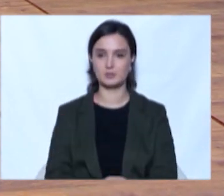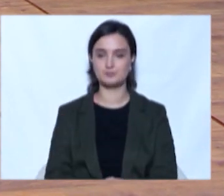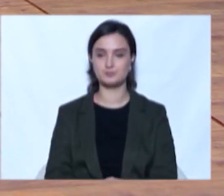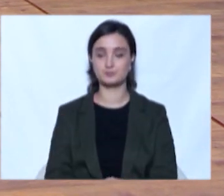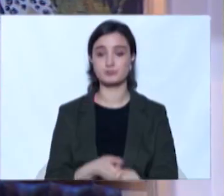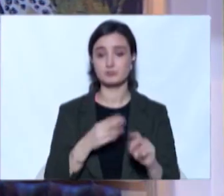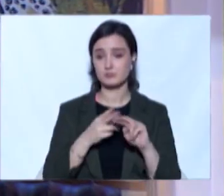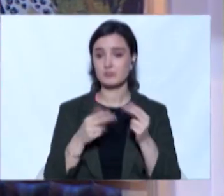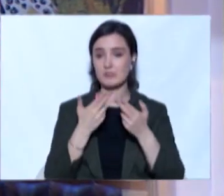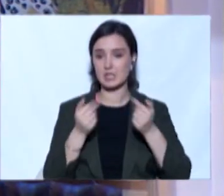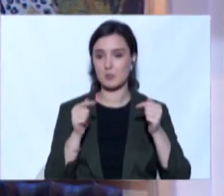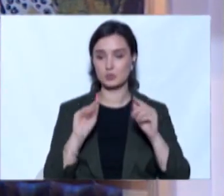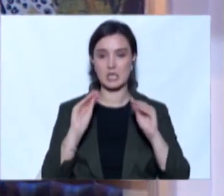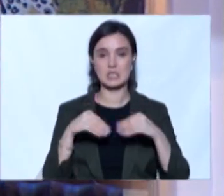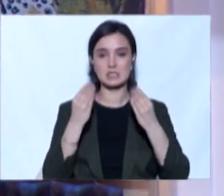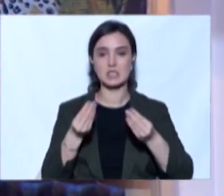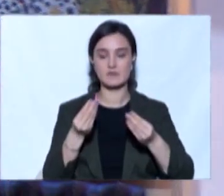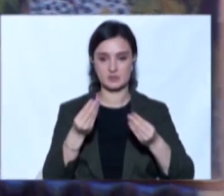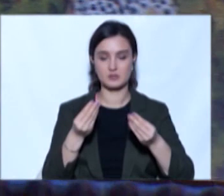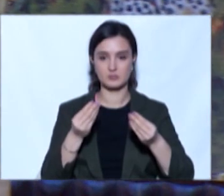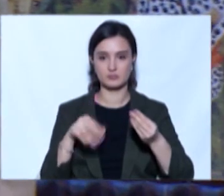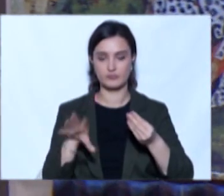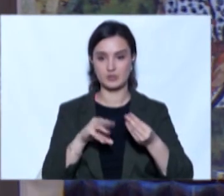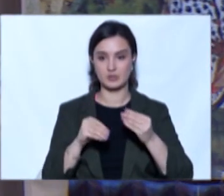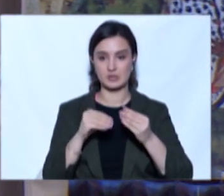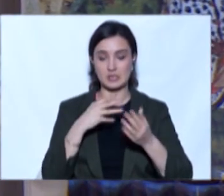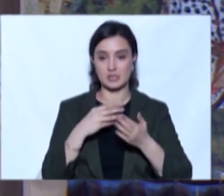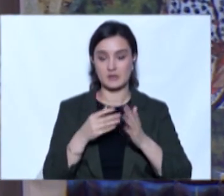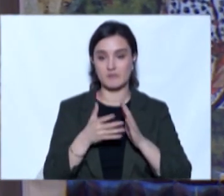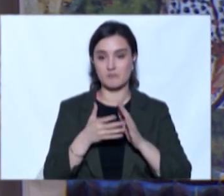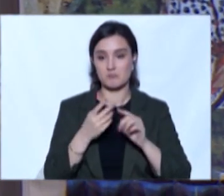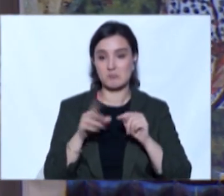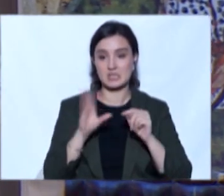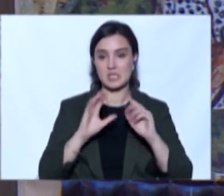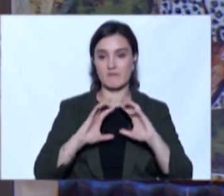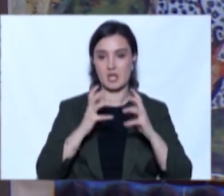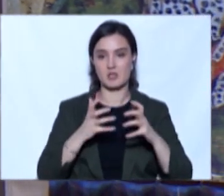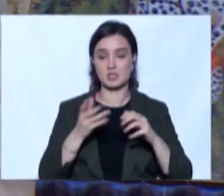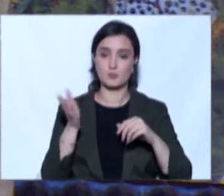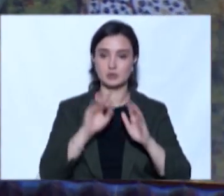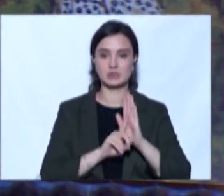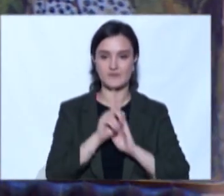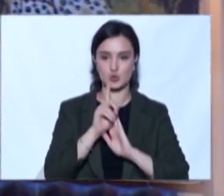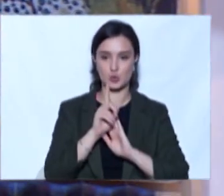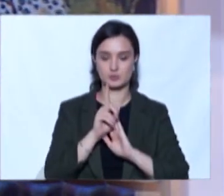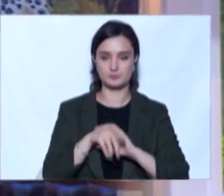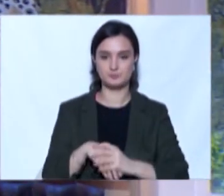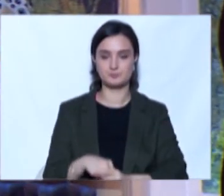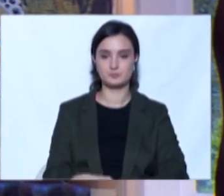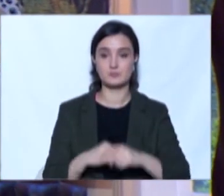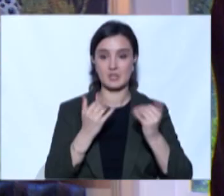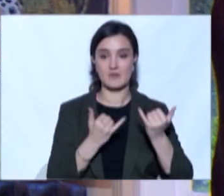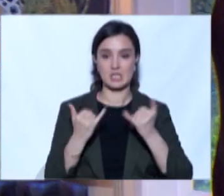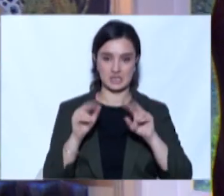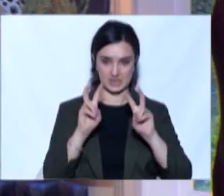ეს რა თქმა უნდა ეს აძლევს ხიფს თქვა თავის ხრი თავის ქვეყანას. მოდი დავიწყოთ